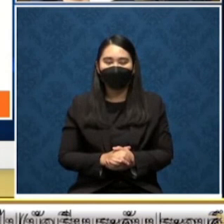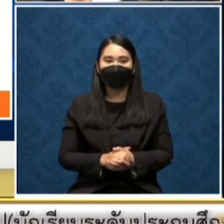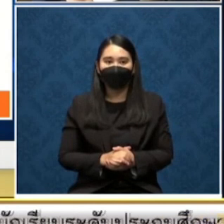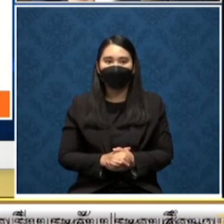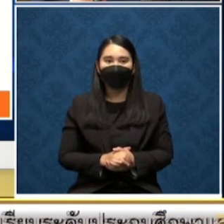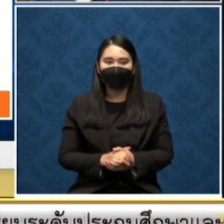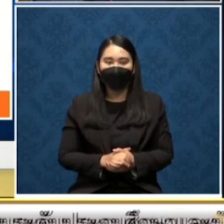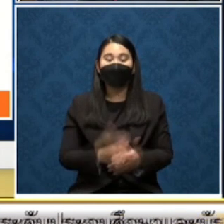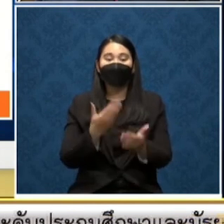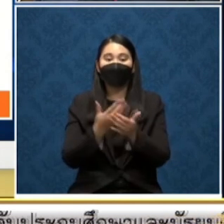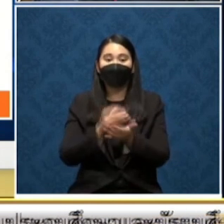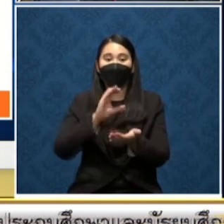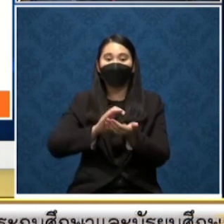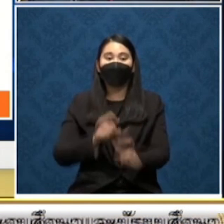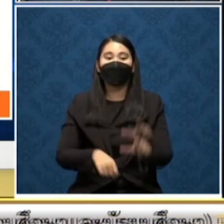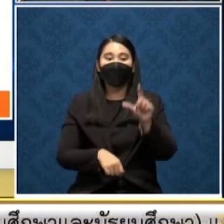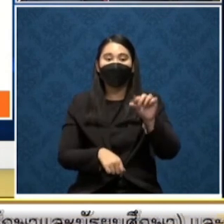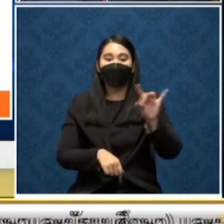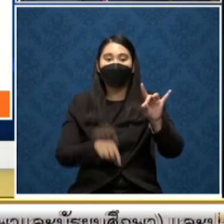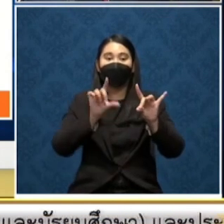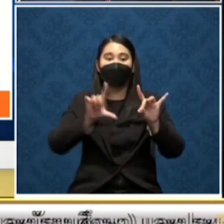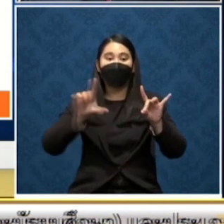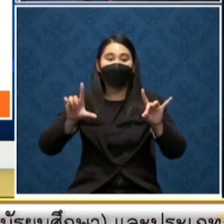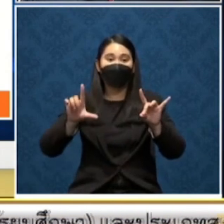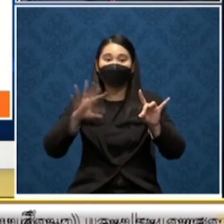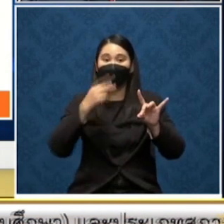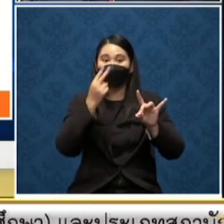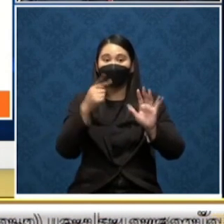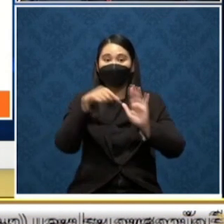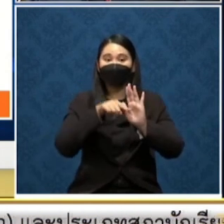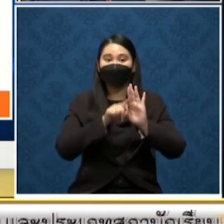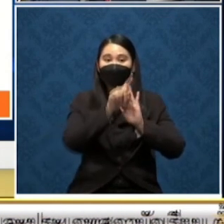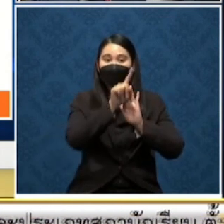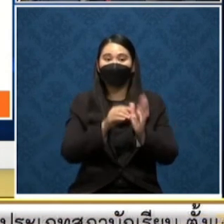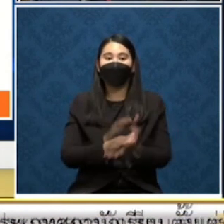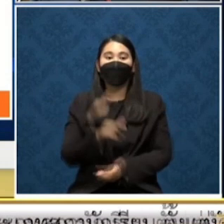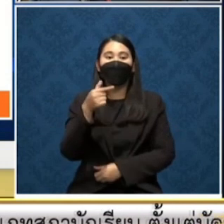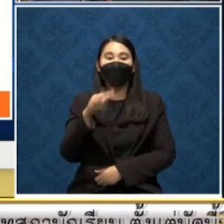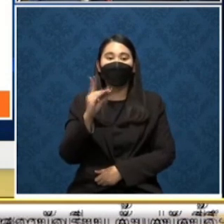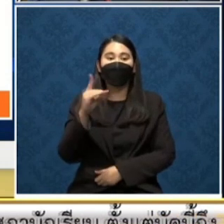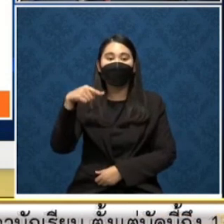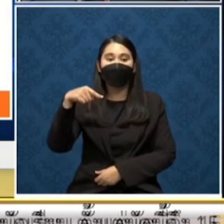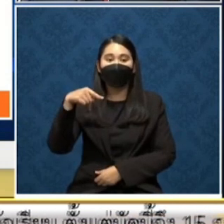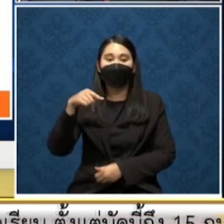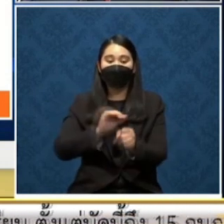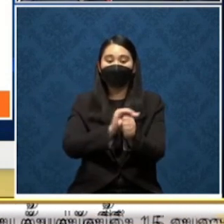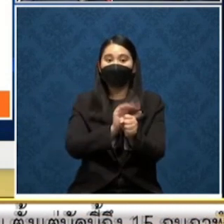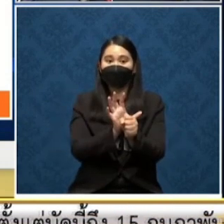ก็พิมพ์คำว่าสนใจเข้ามาหรือจะเข้าไปในลิงก์ไลน์ด้านล่างข่าวนะครับไม่ว่าจะอยู่ในเพจหรือว่า